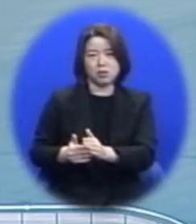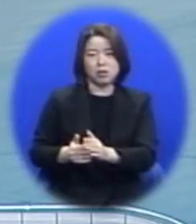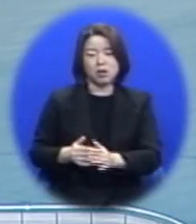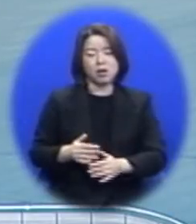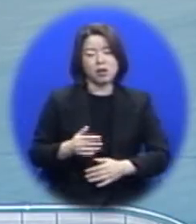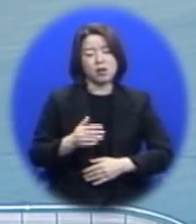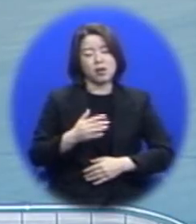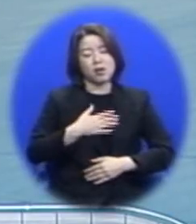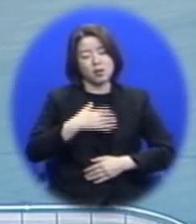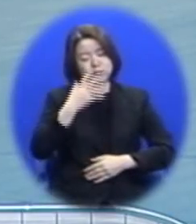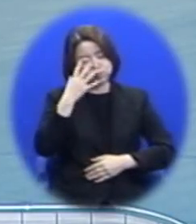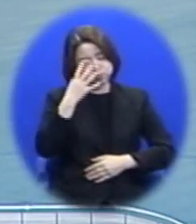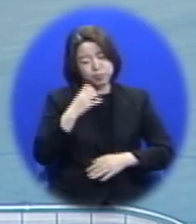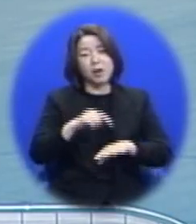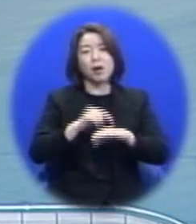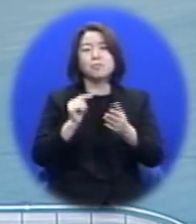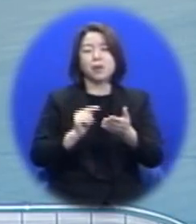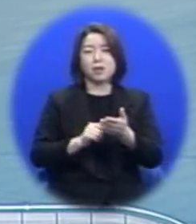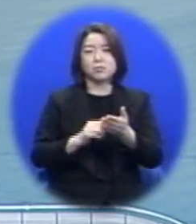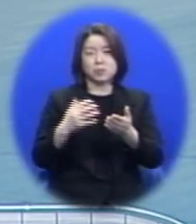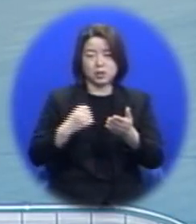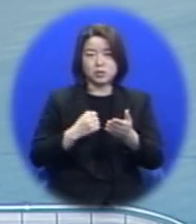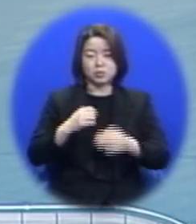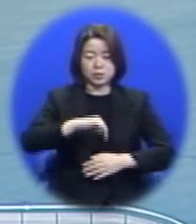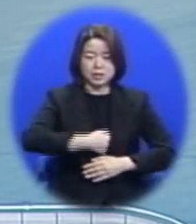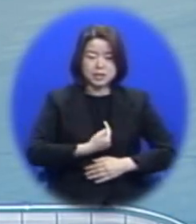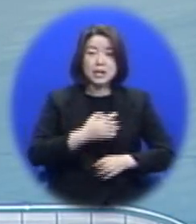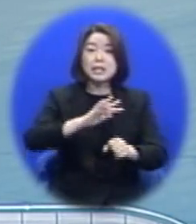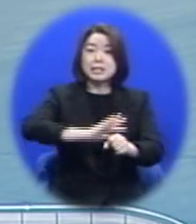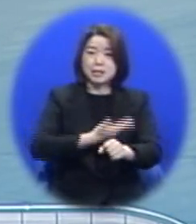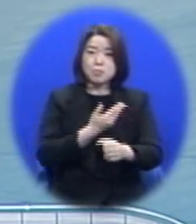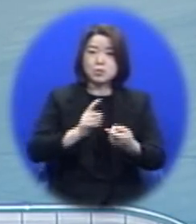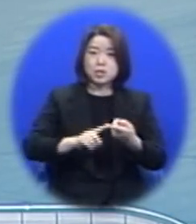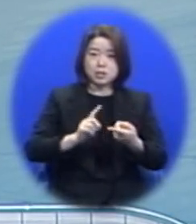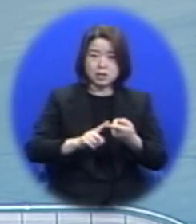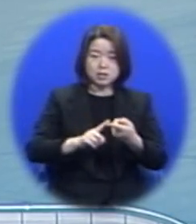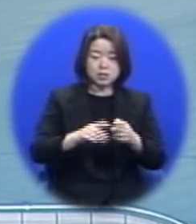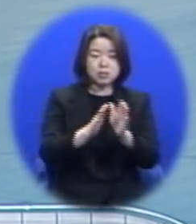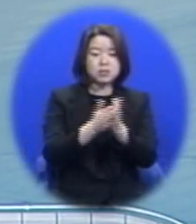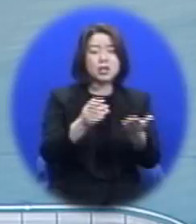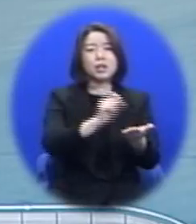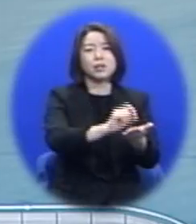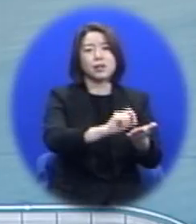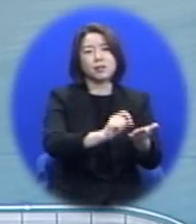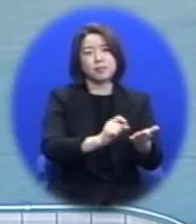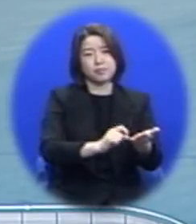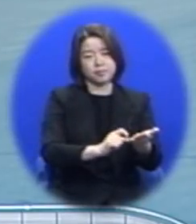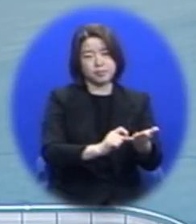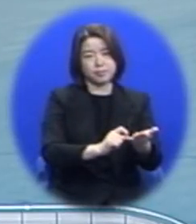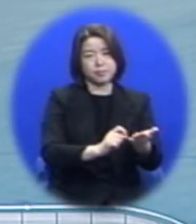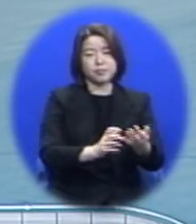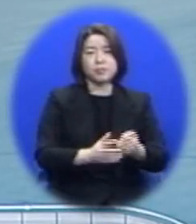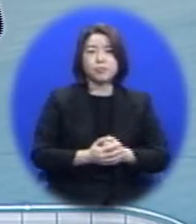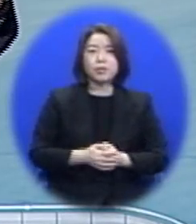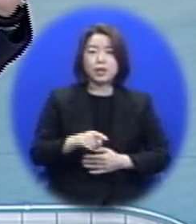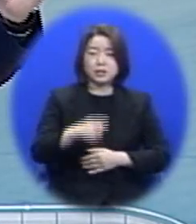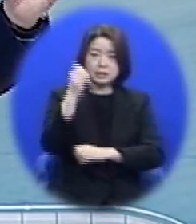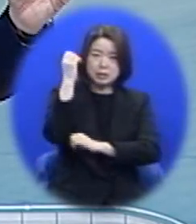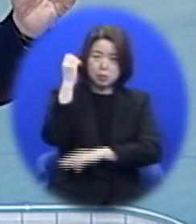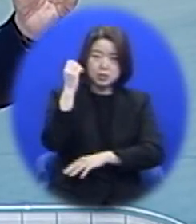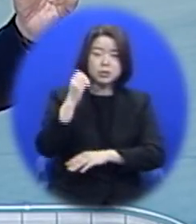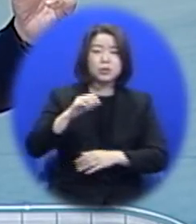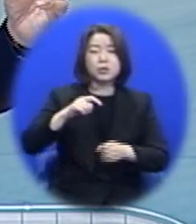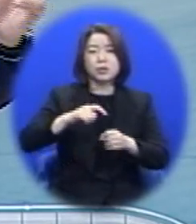비참한 마음으로 자기 자신이 잘못했던 것을 그 책 속에 썼습니다. 그 원조격이